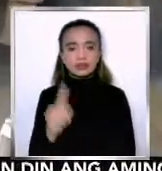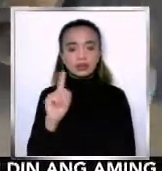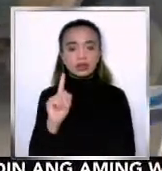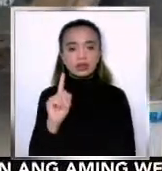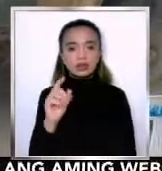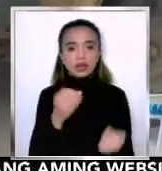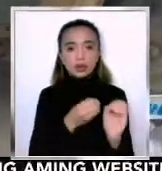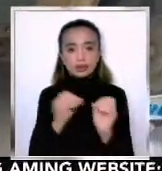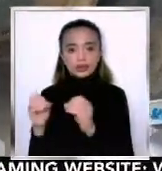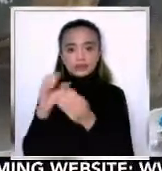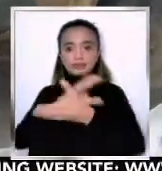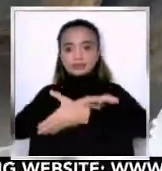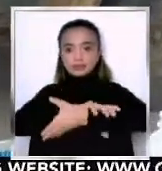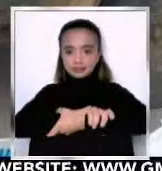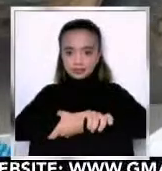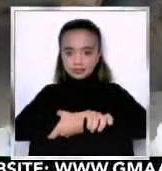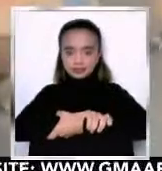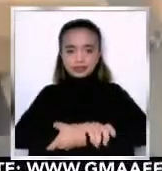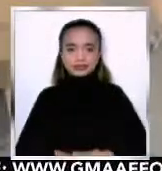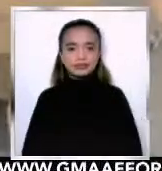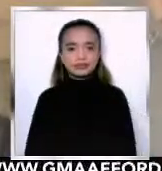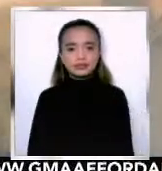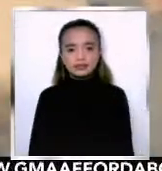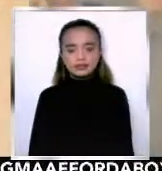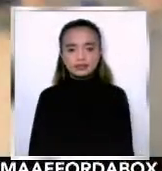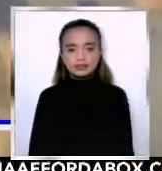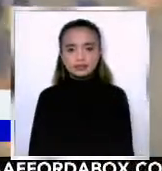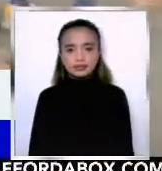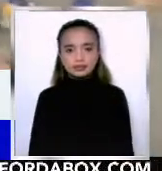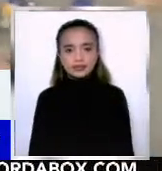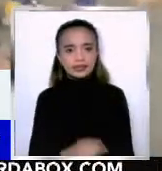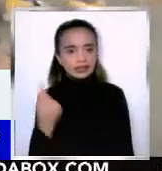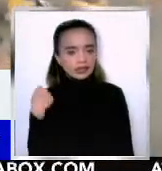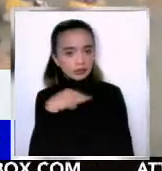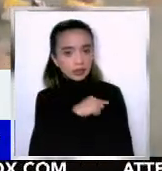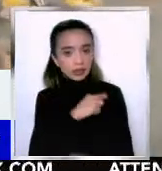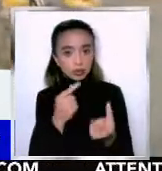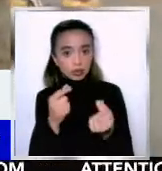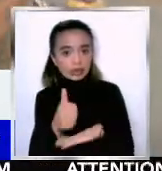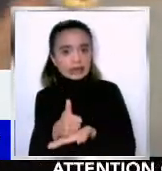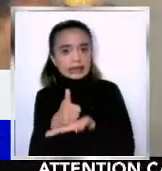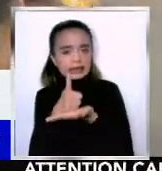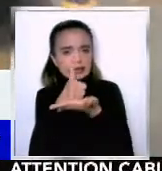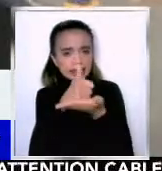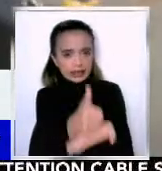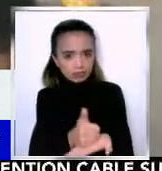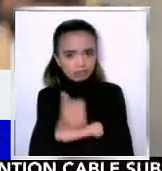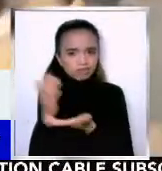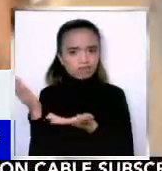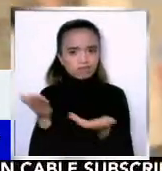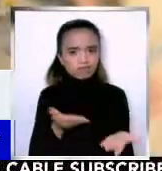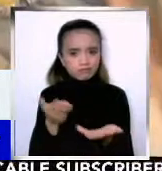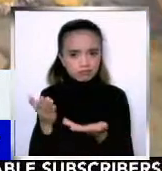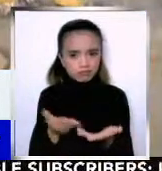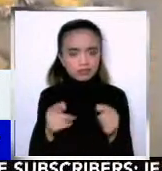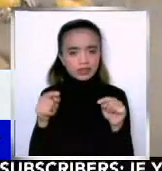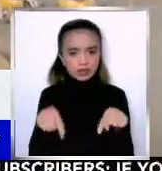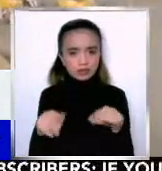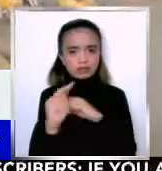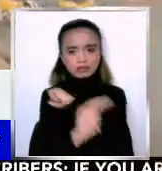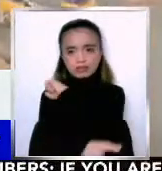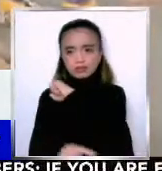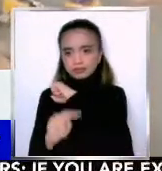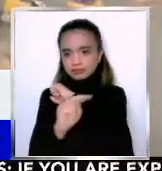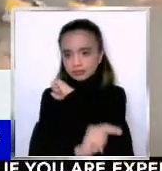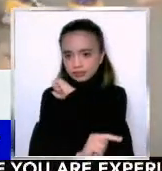Bayanihan. Ang ating Philippine Army ay tumutulong sa pag-transport ng mga relief goods na binigay